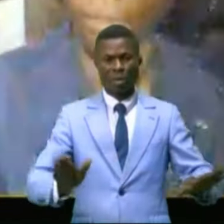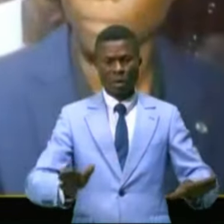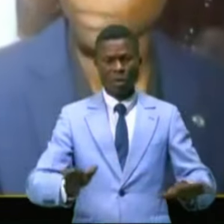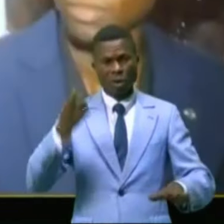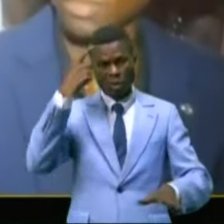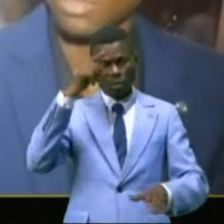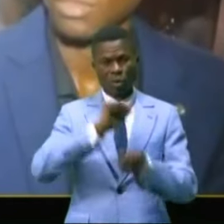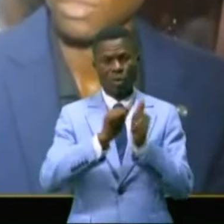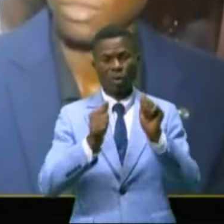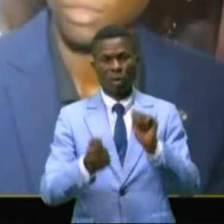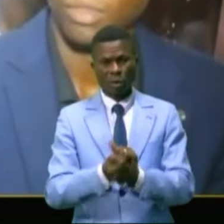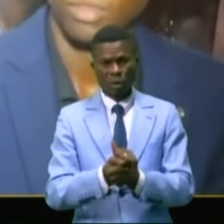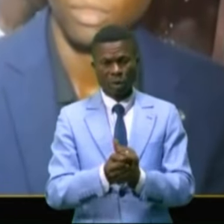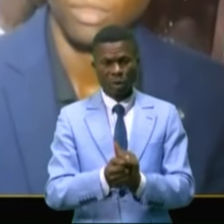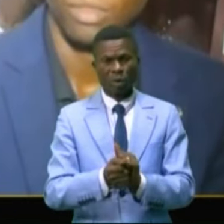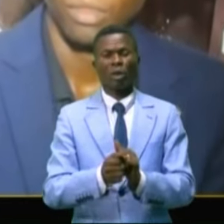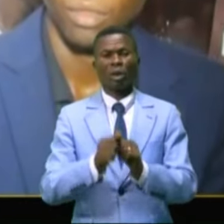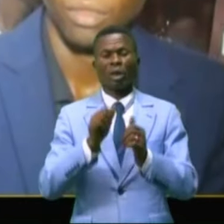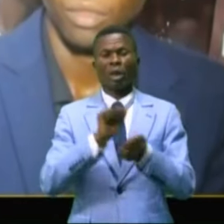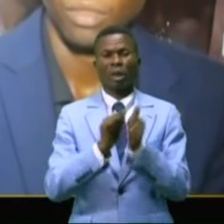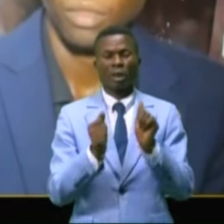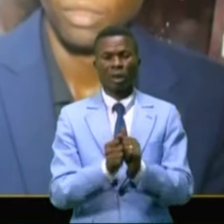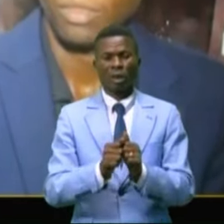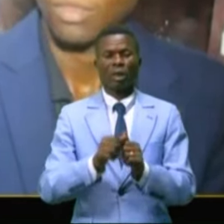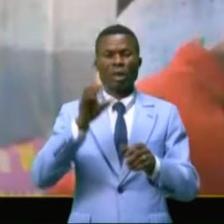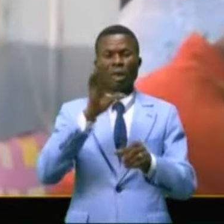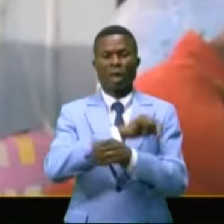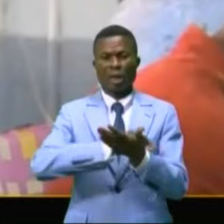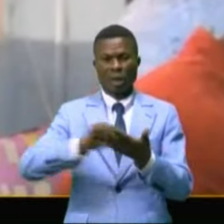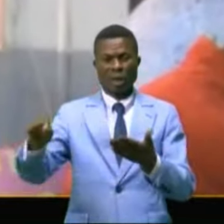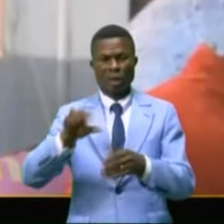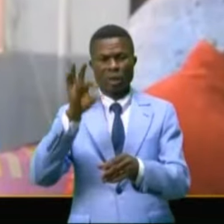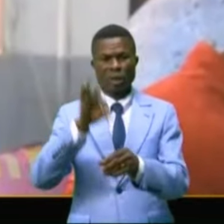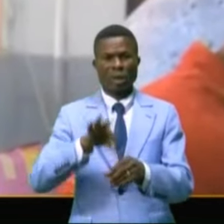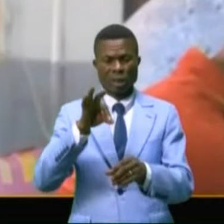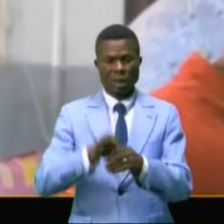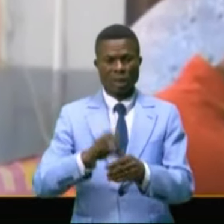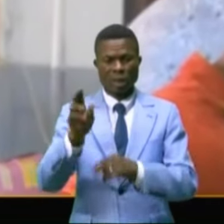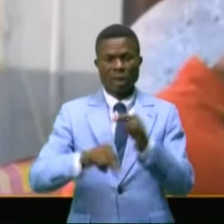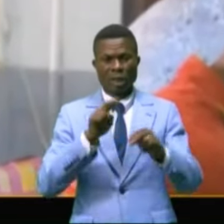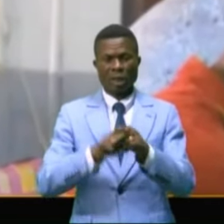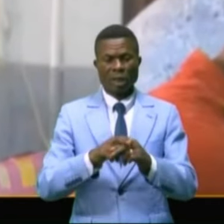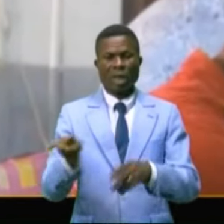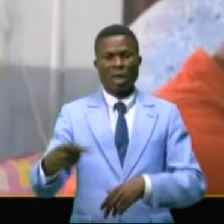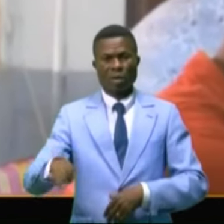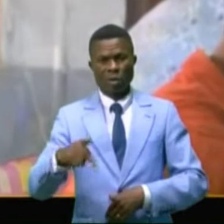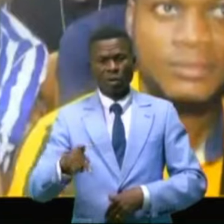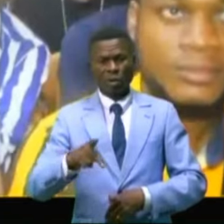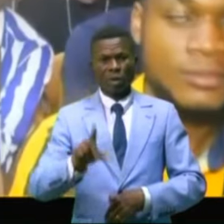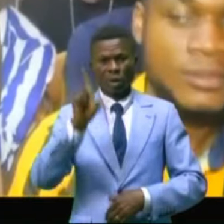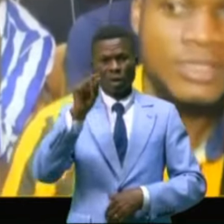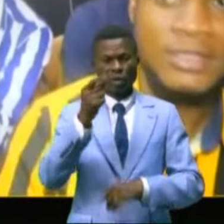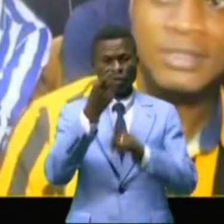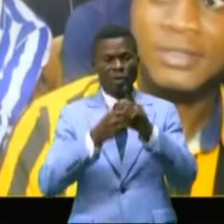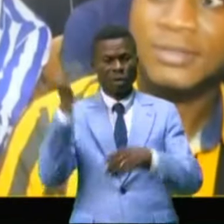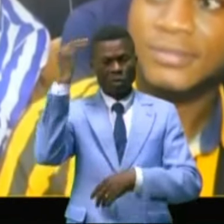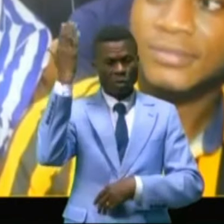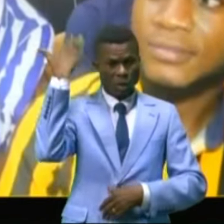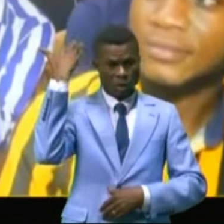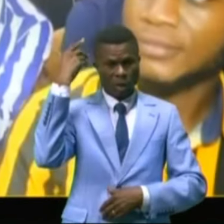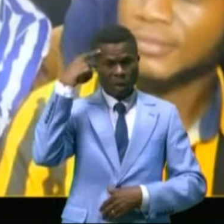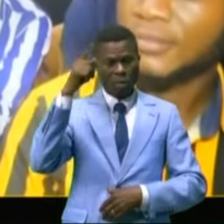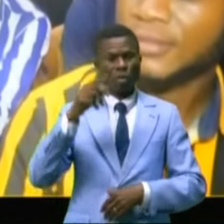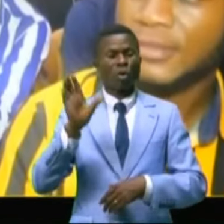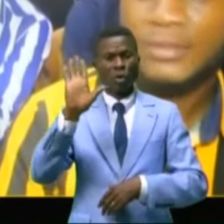sur le problème de l'annulation par la CNI de élections législatives nationales et provinciales du 20 décembre dernier pour la